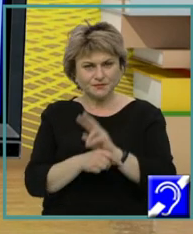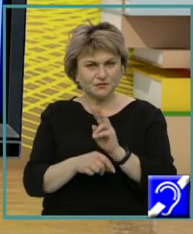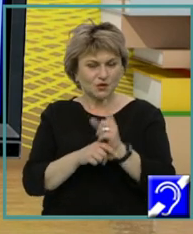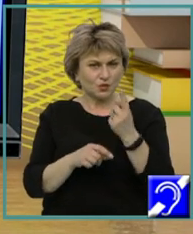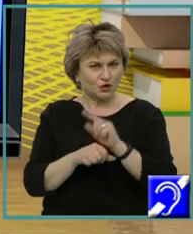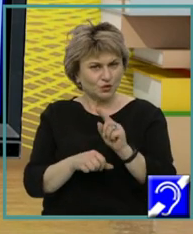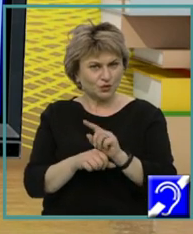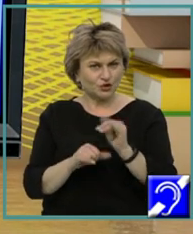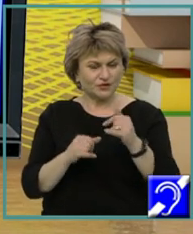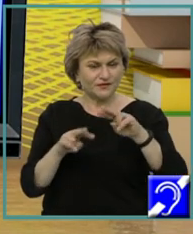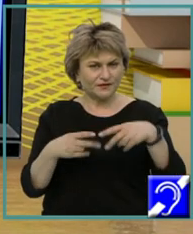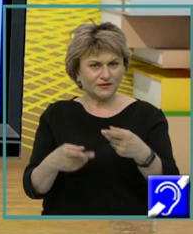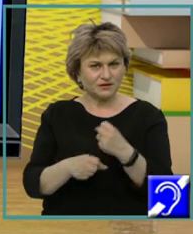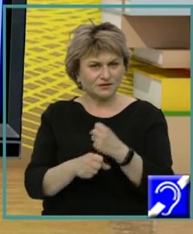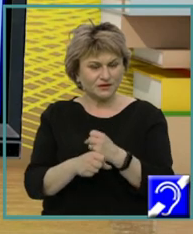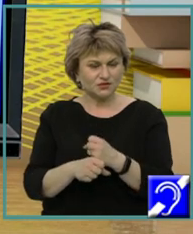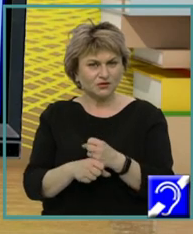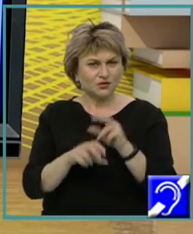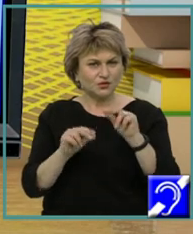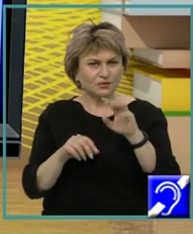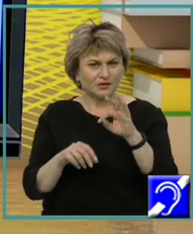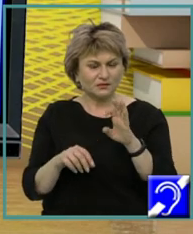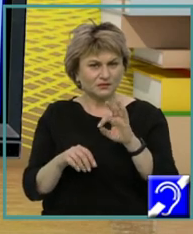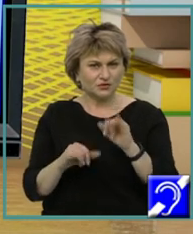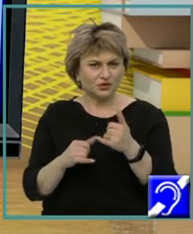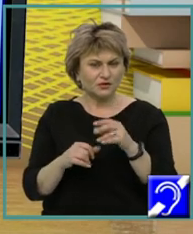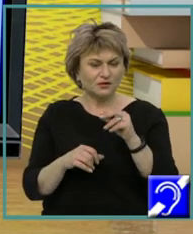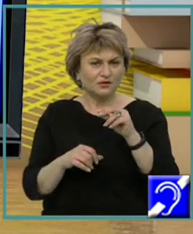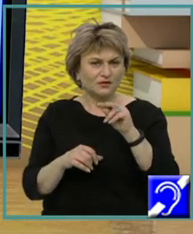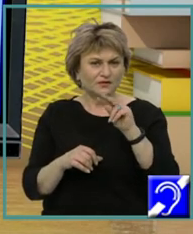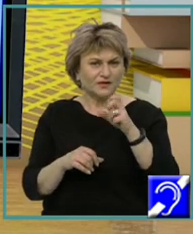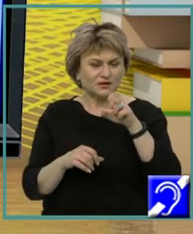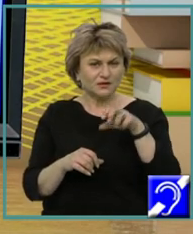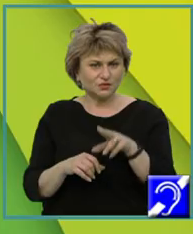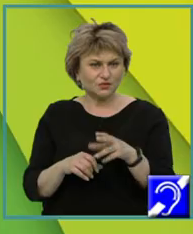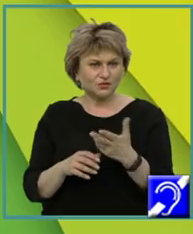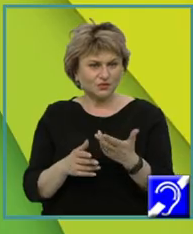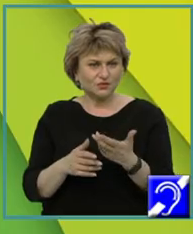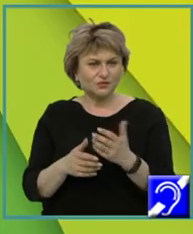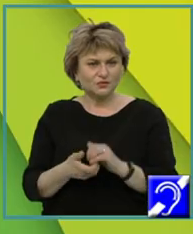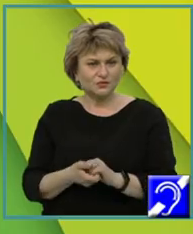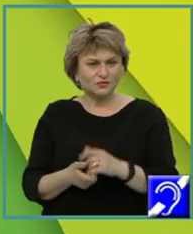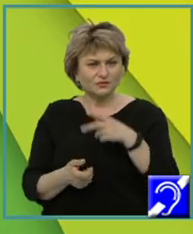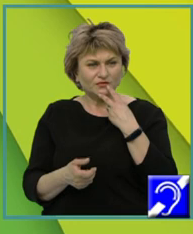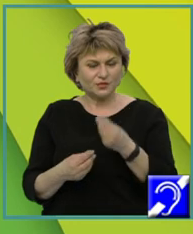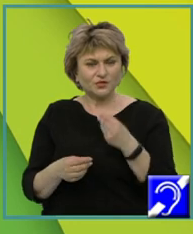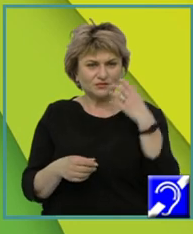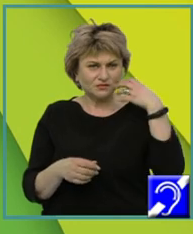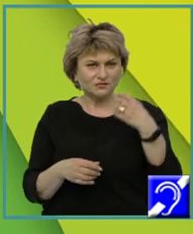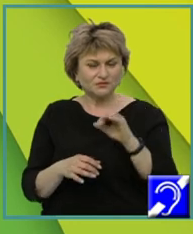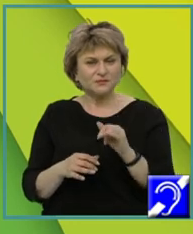lucru Și vă invit so faceți atât doamna te cât și Fred Vasilescu dar mai ales doamna te scriu frumos si inteligent